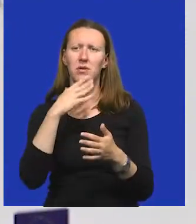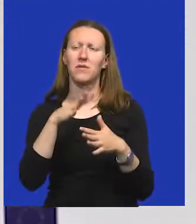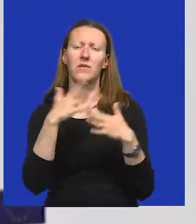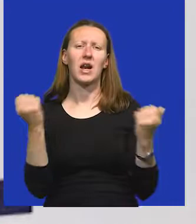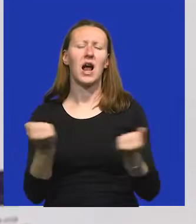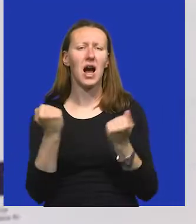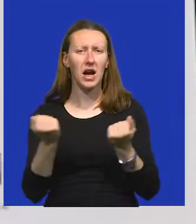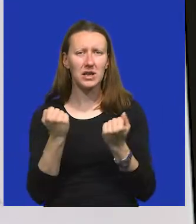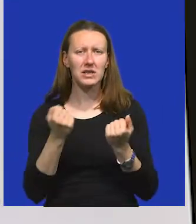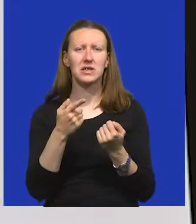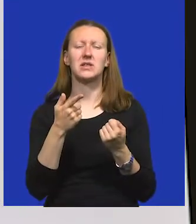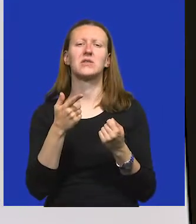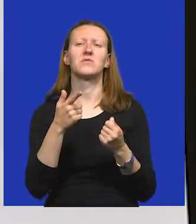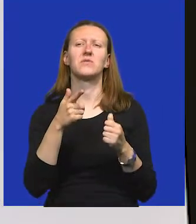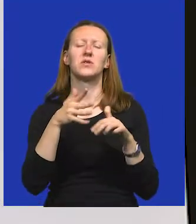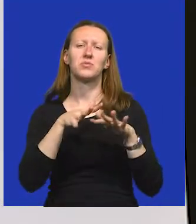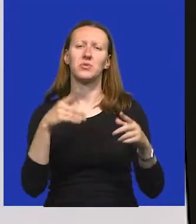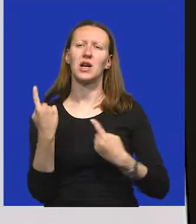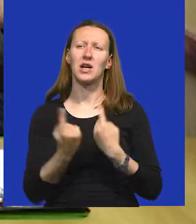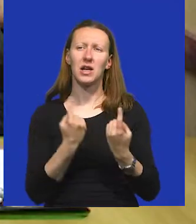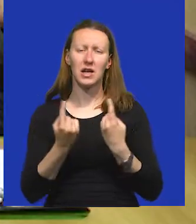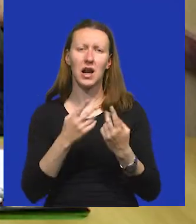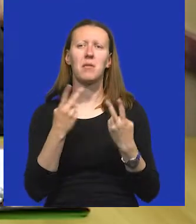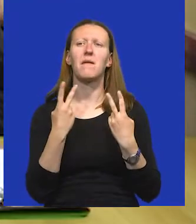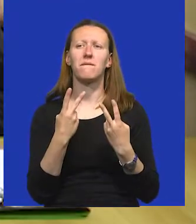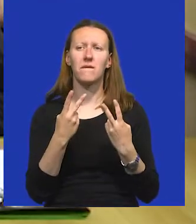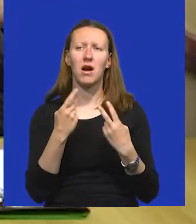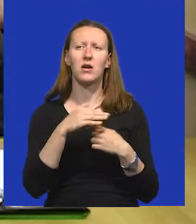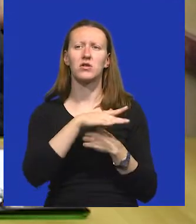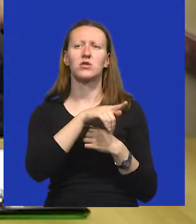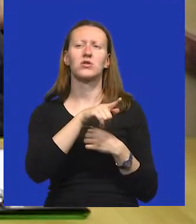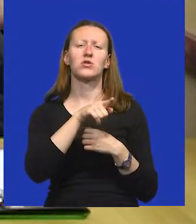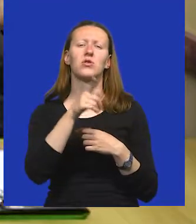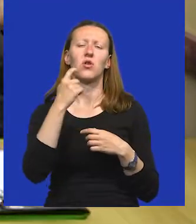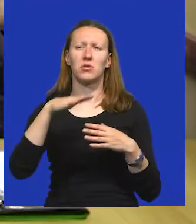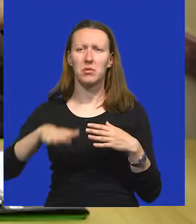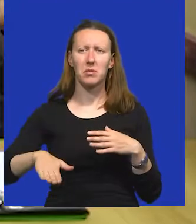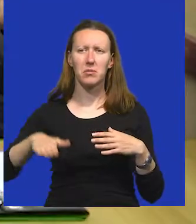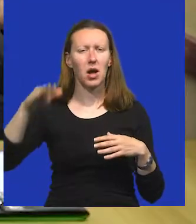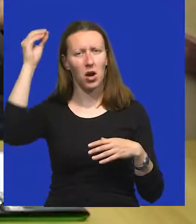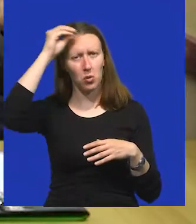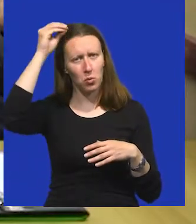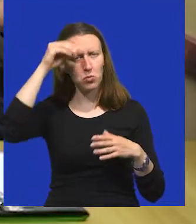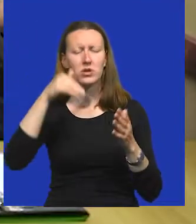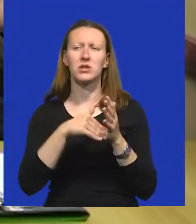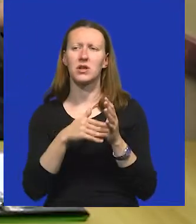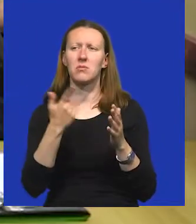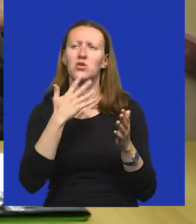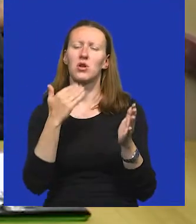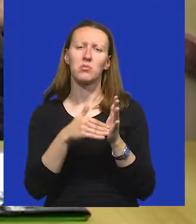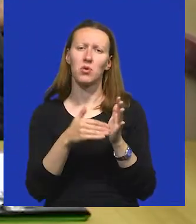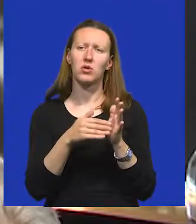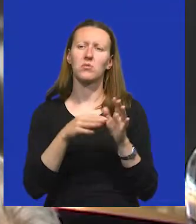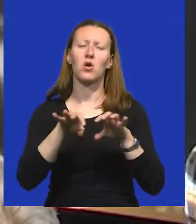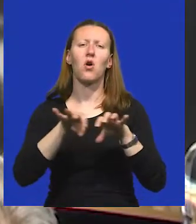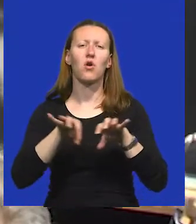state anche delle attività, altre attività pubblicitarie. È molto importante sin da piccoli imparare a cosa